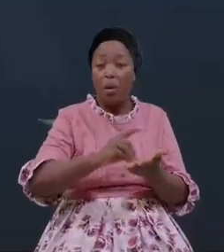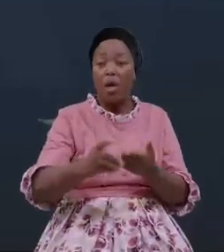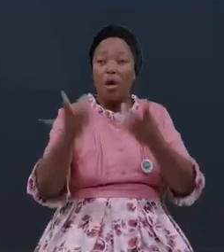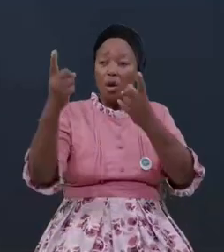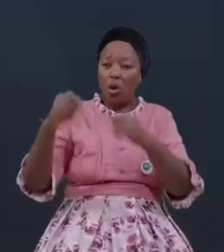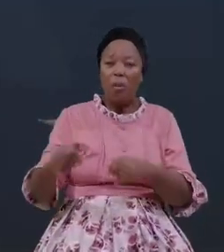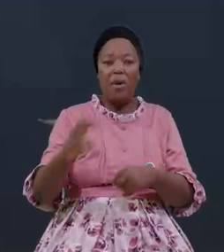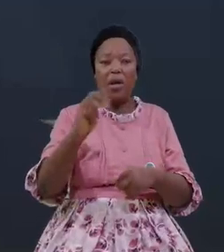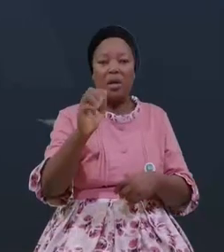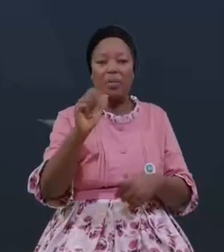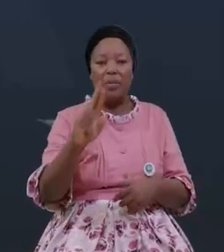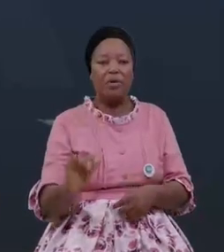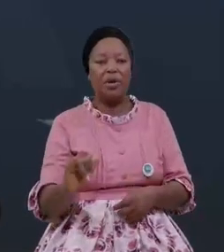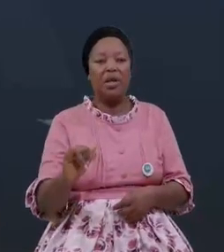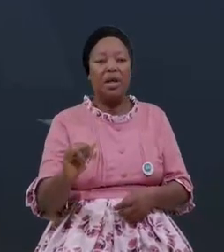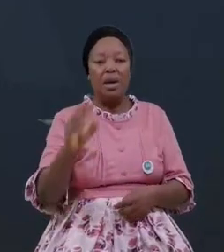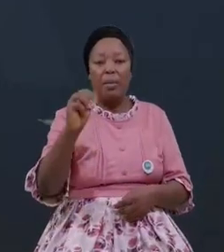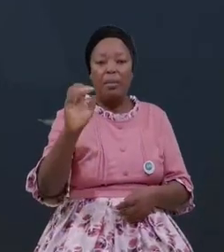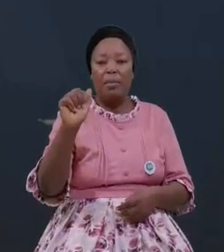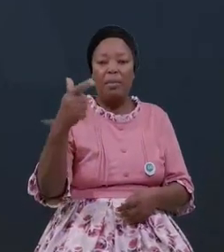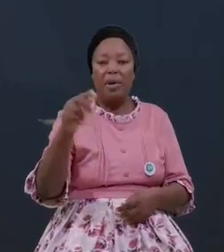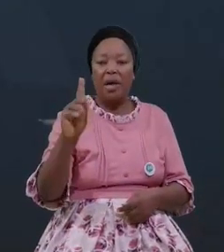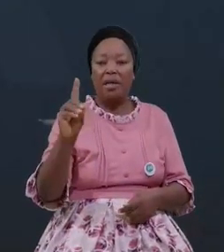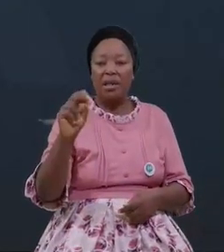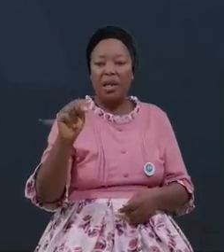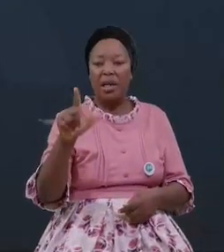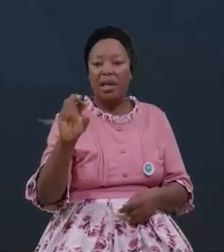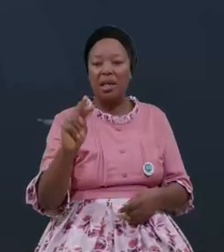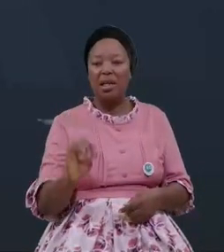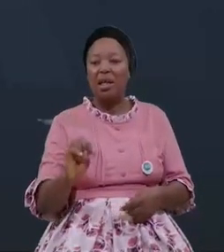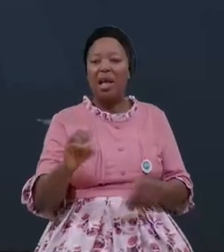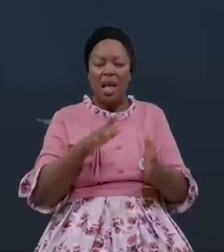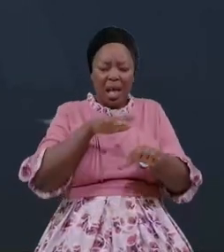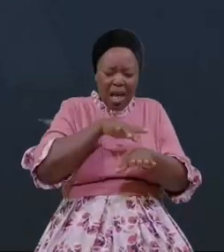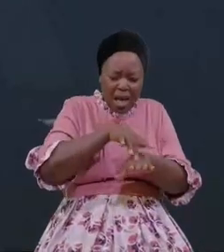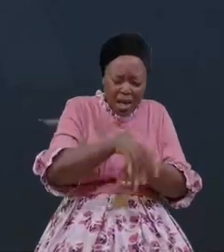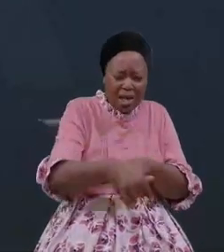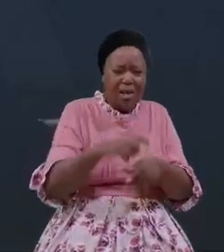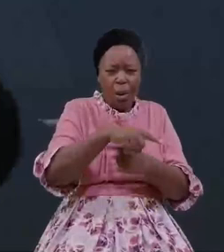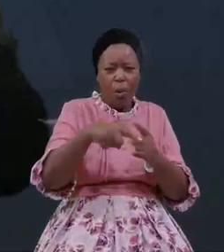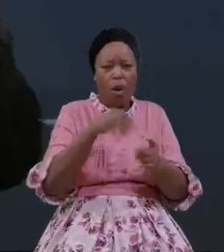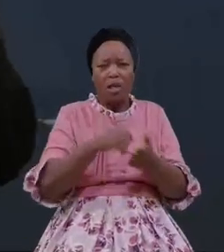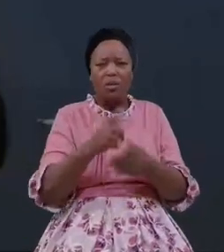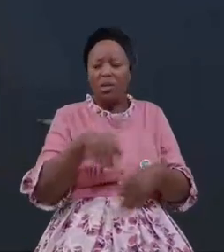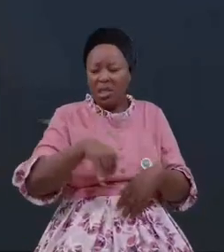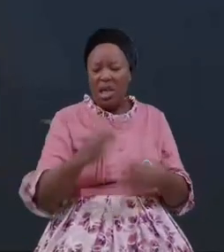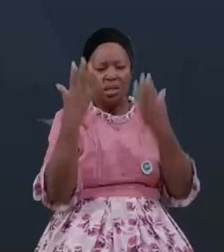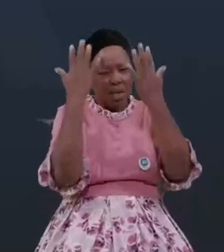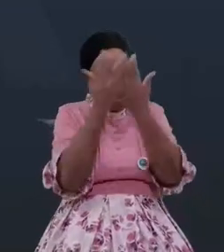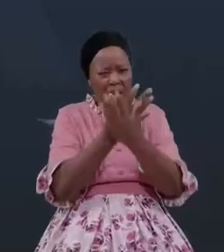semaine Marie de Magdala se rendit au sépulcre dès le